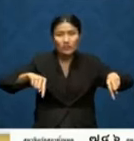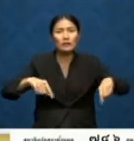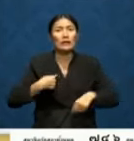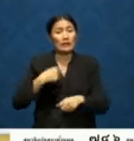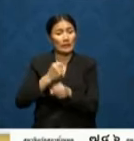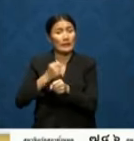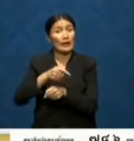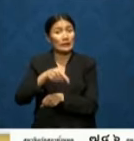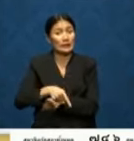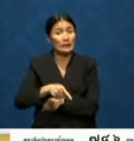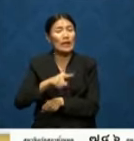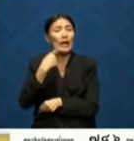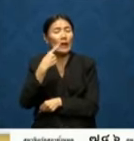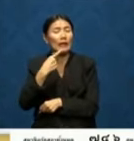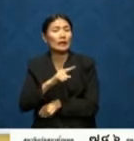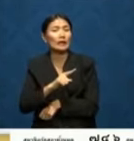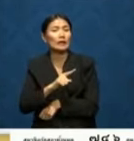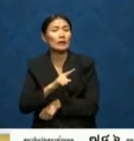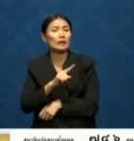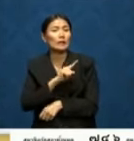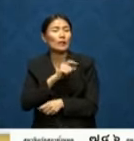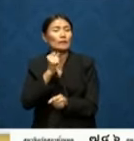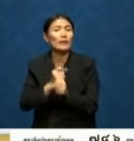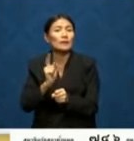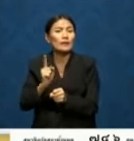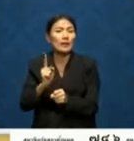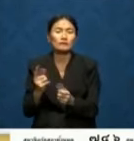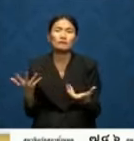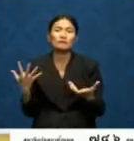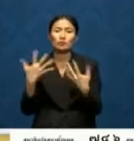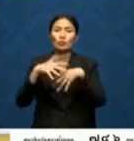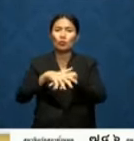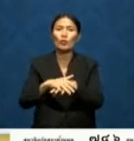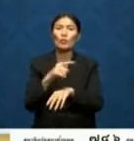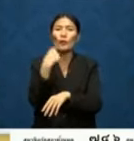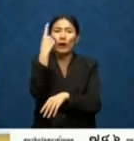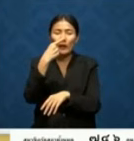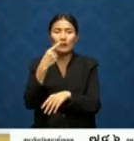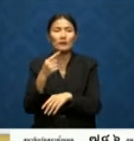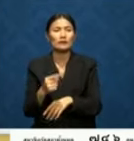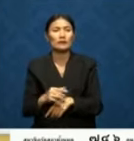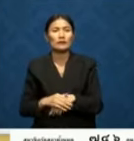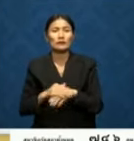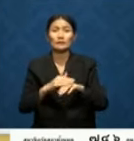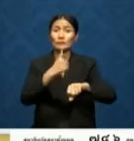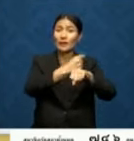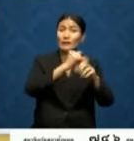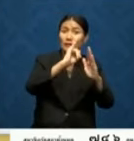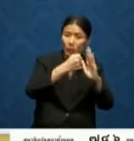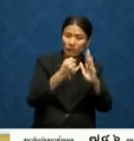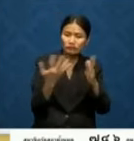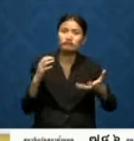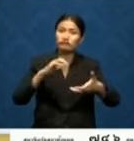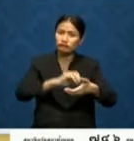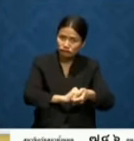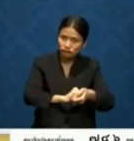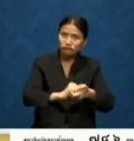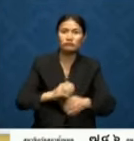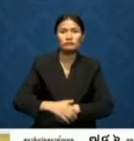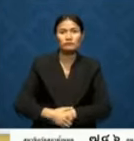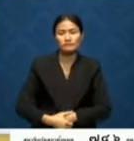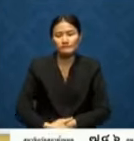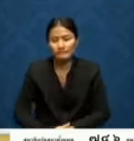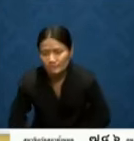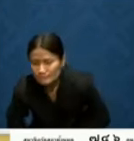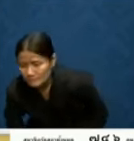ยกลไกของการร่วมมือกับผู้ว่าราชการจังหวัดโดยขอให้ผู้ว่าราช